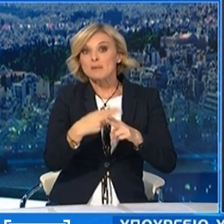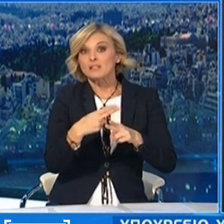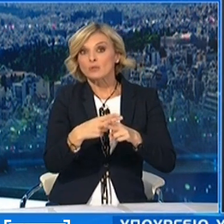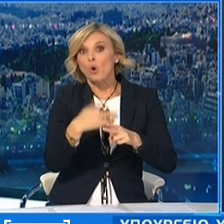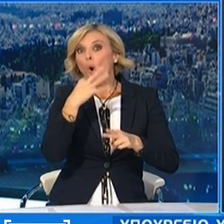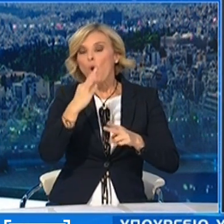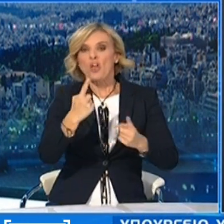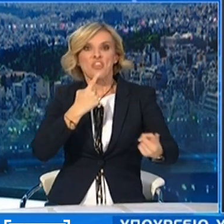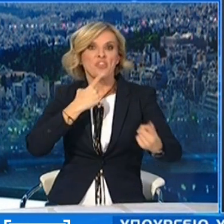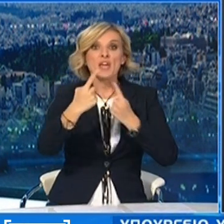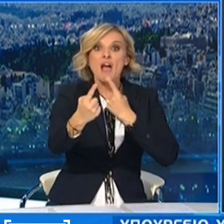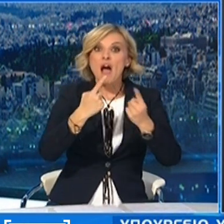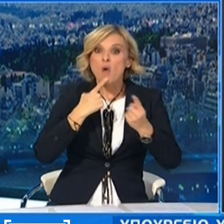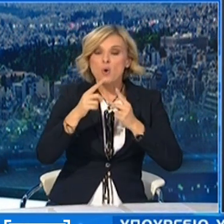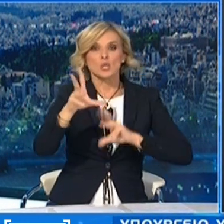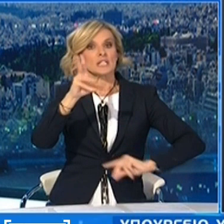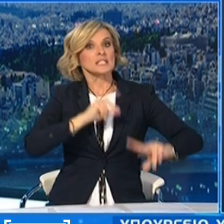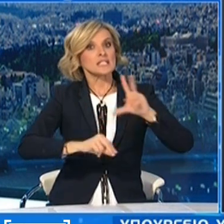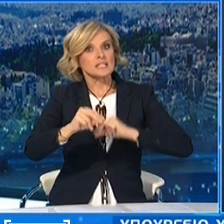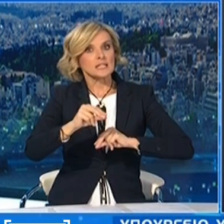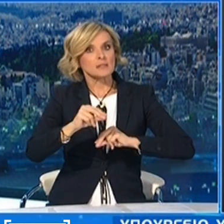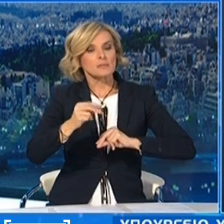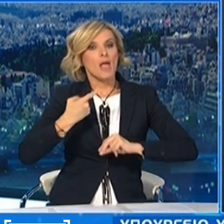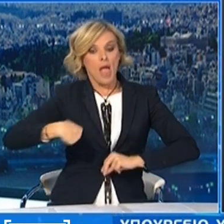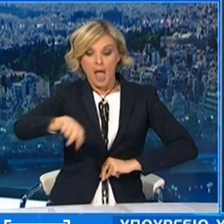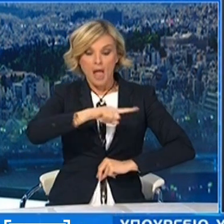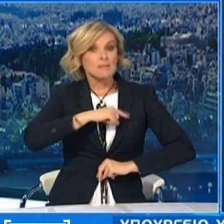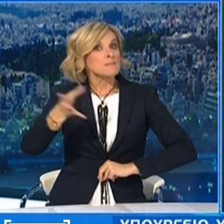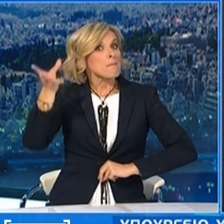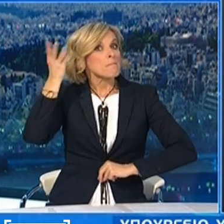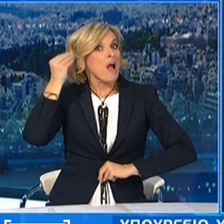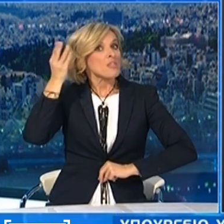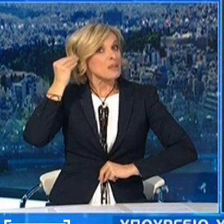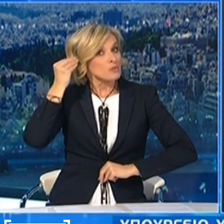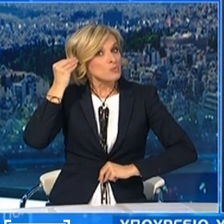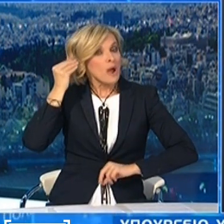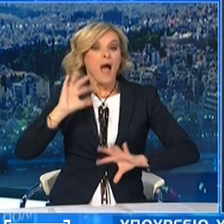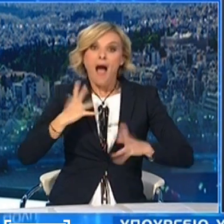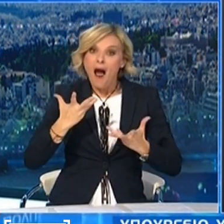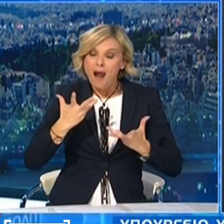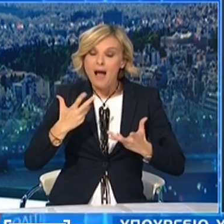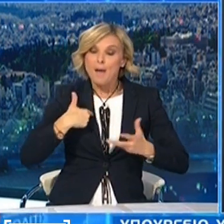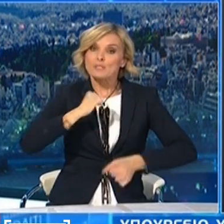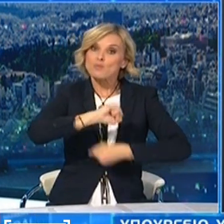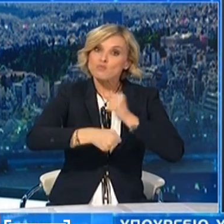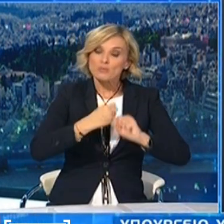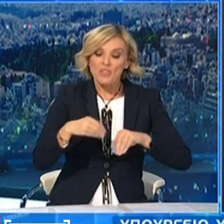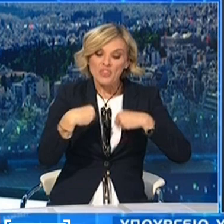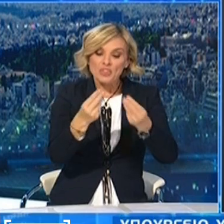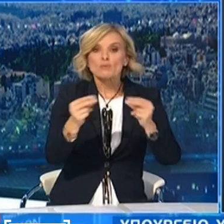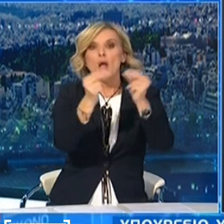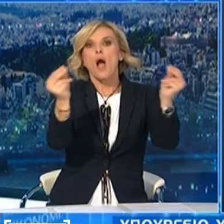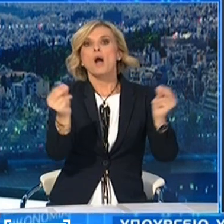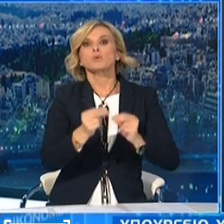συζήτηση δίνεται δυνατότητα και εμείς να γινόμαστε καλύτεροι, αλλά ταυτόχρονα να φέρουμε εκείνο το αποτέλεσμα, το οποίο είναι πολύ πιο εύκολο να